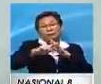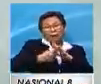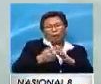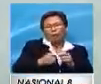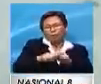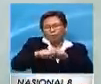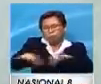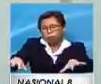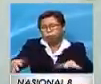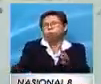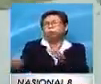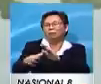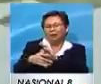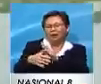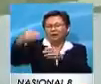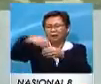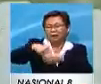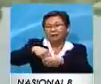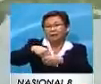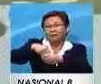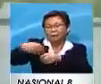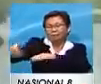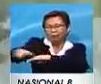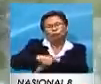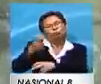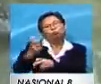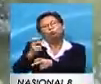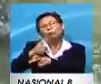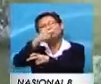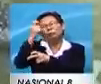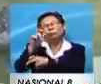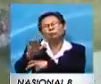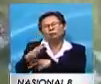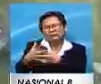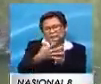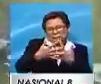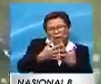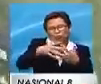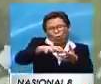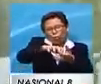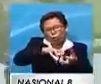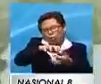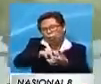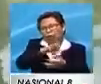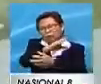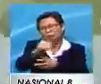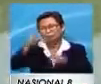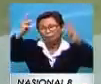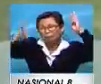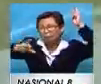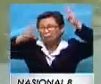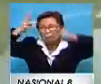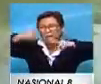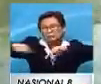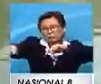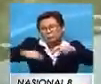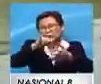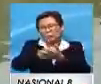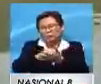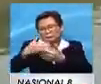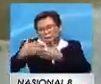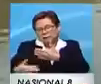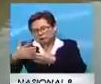mahu melepaskan semula ikan itu ke laut namun sukar kerana keadaan jaring yang sudah rosak selain bimbang tindakan mereka akan